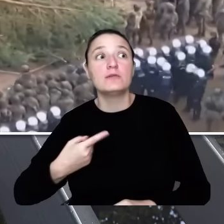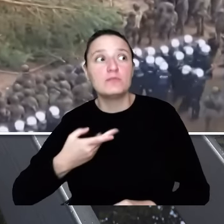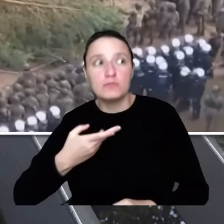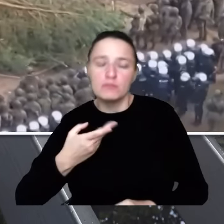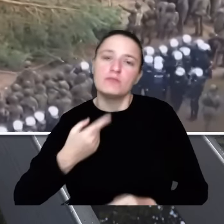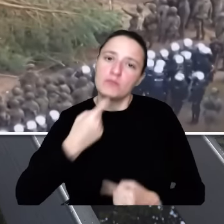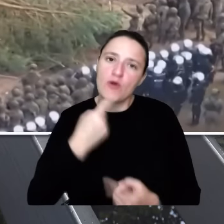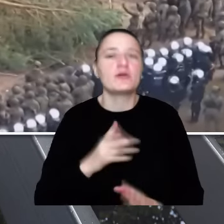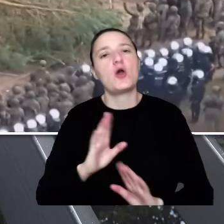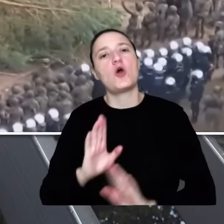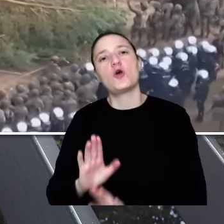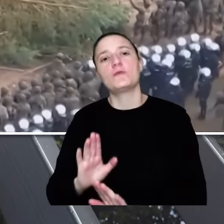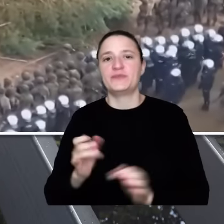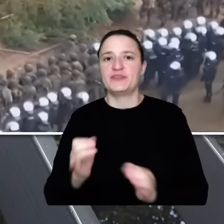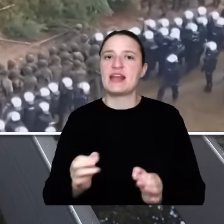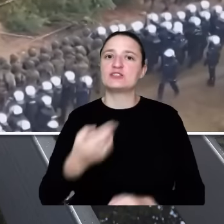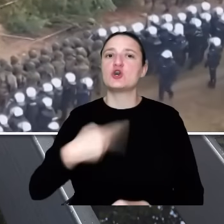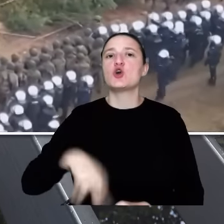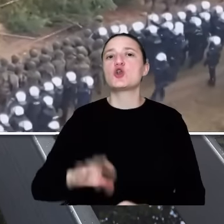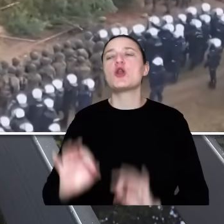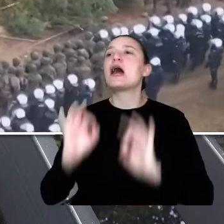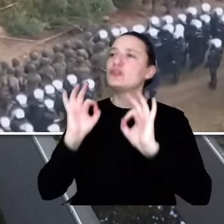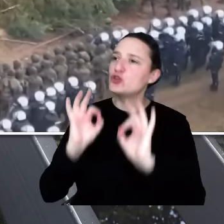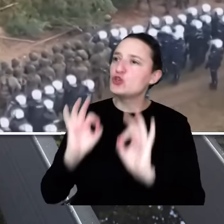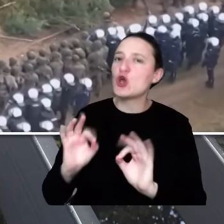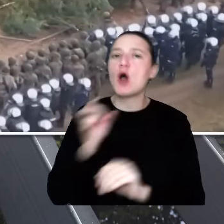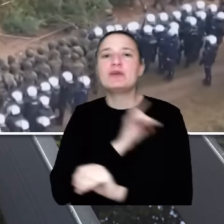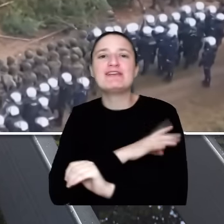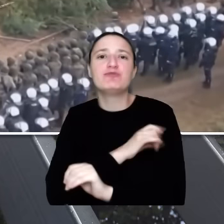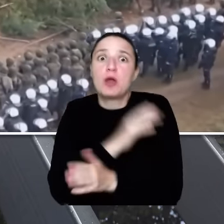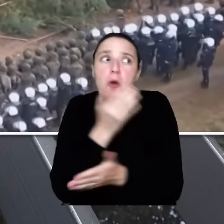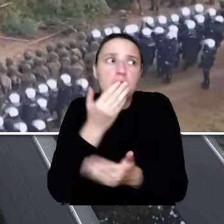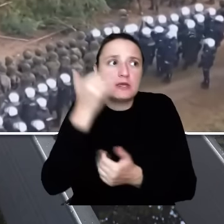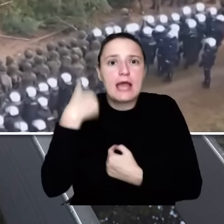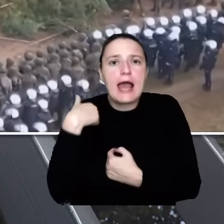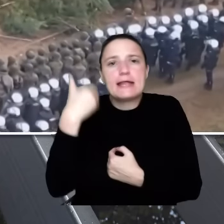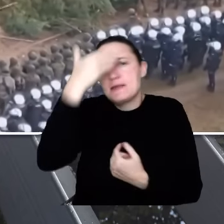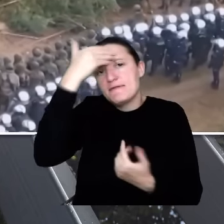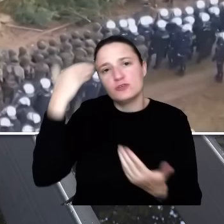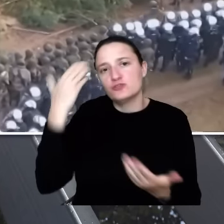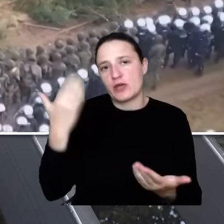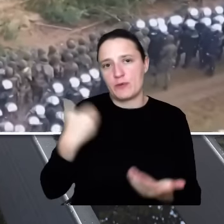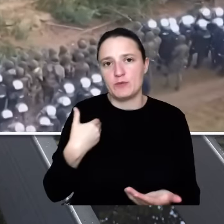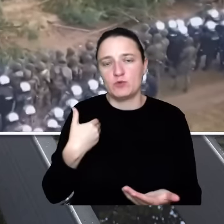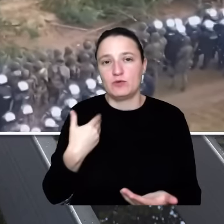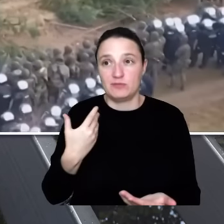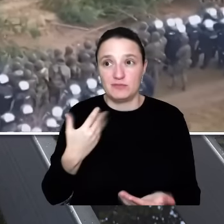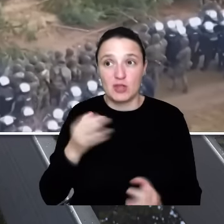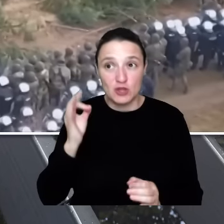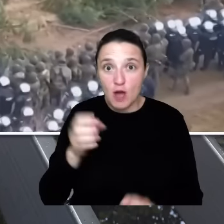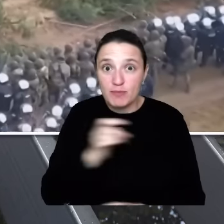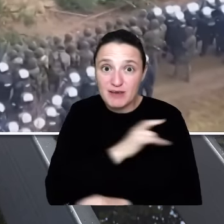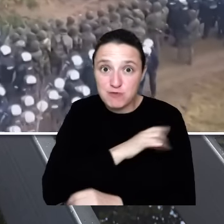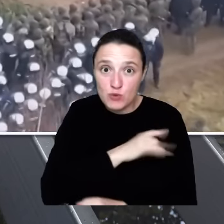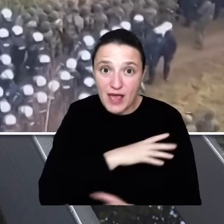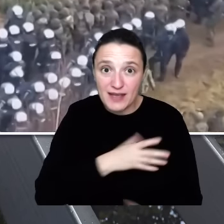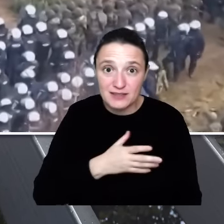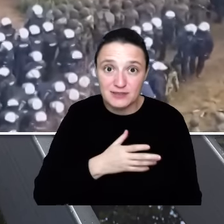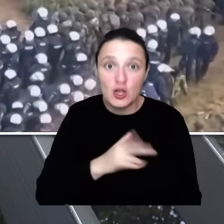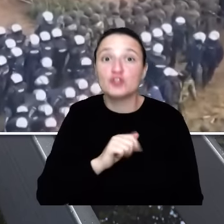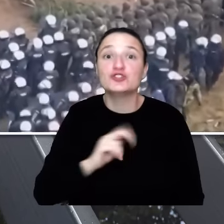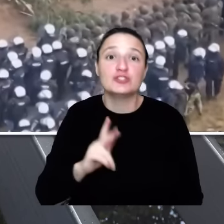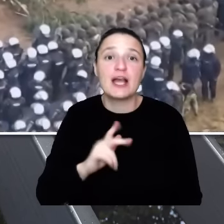roli dobrego wujka, który mówi, ja nic nie wiedziałem. Tylko ten dobry wujek Kosiniak-Kamysz zderzył się z jeszcze